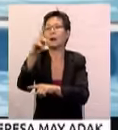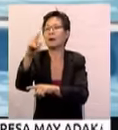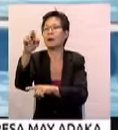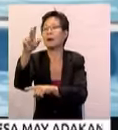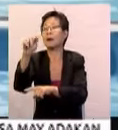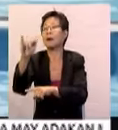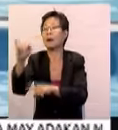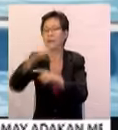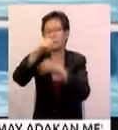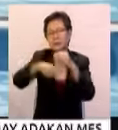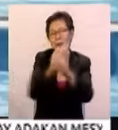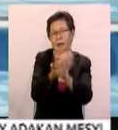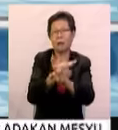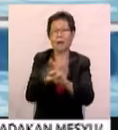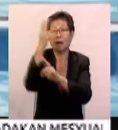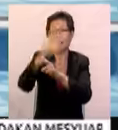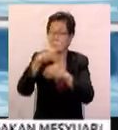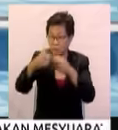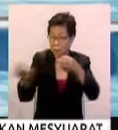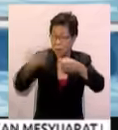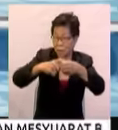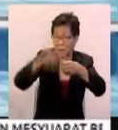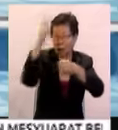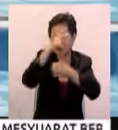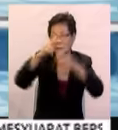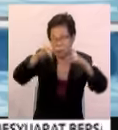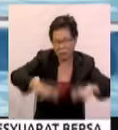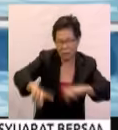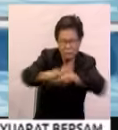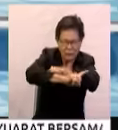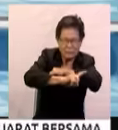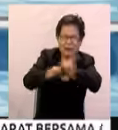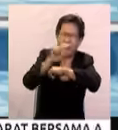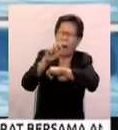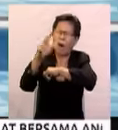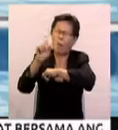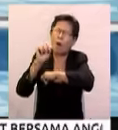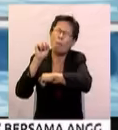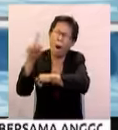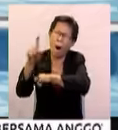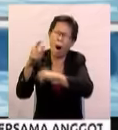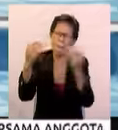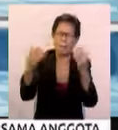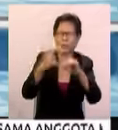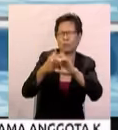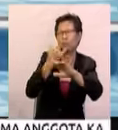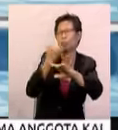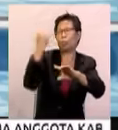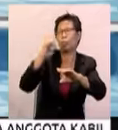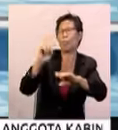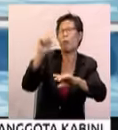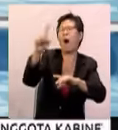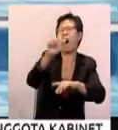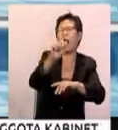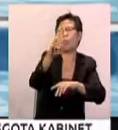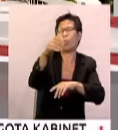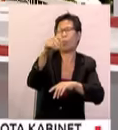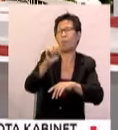Abdul Rahman tentang kesediaan kerajaan untuk mengkaji semula denda saman awas yang sangat tinggi berbanding sebelumnya.